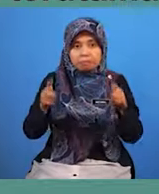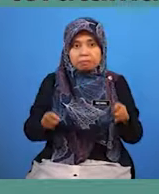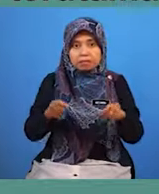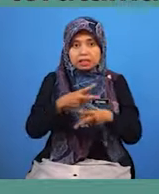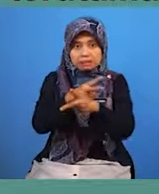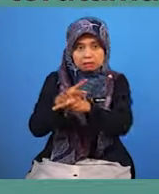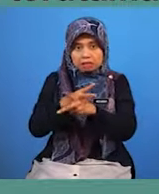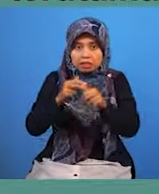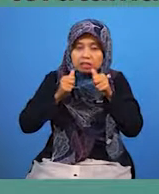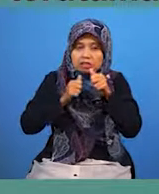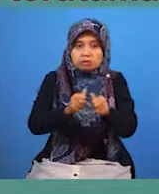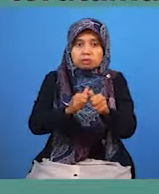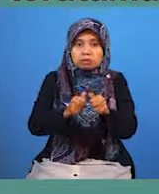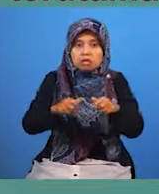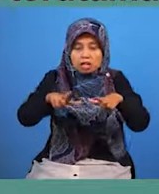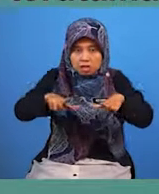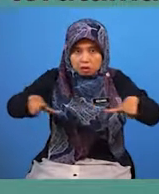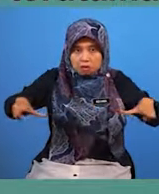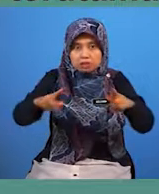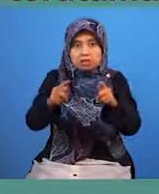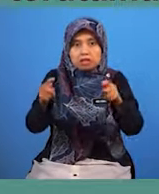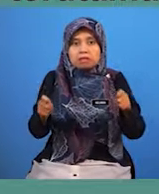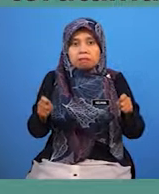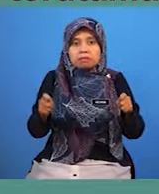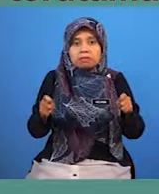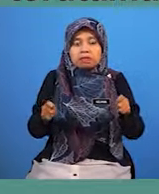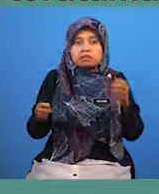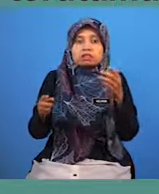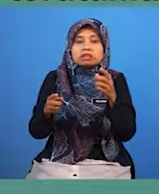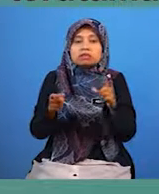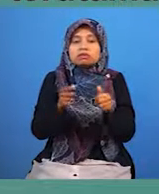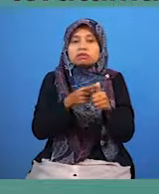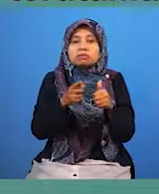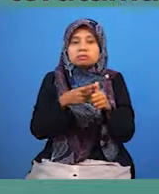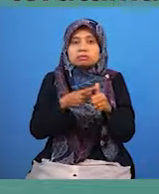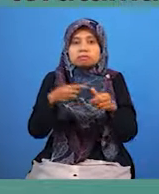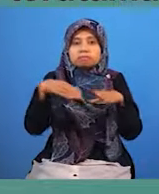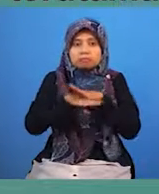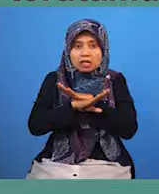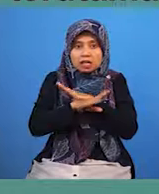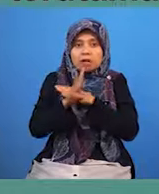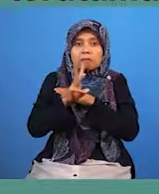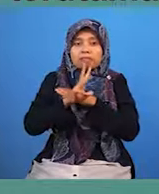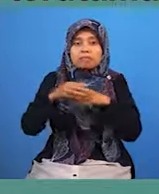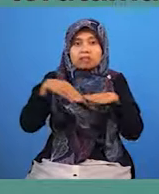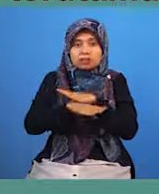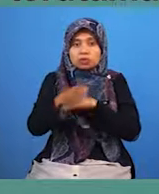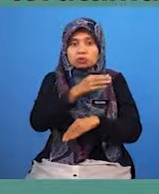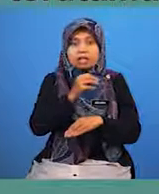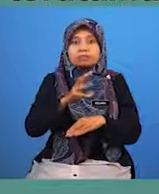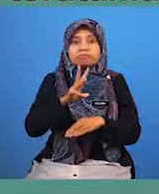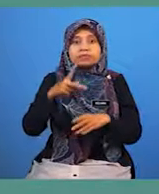ternakan mengikut keluasan tempat, terutama di saluran air masuk dan saluran air